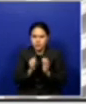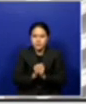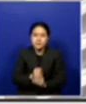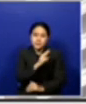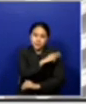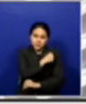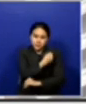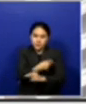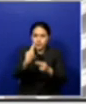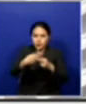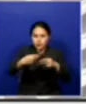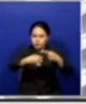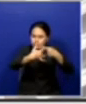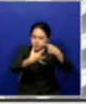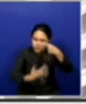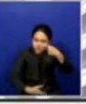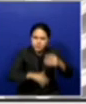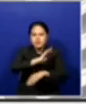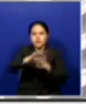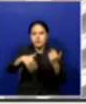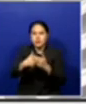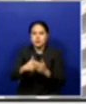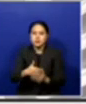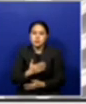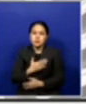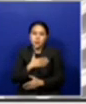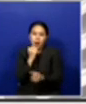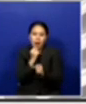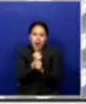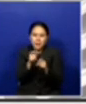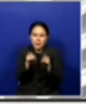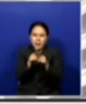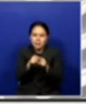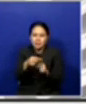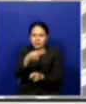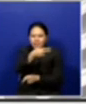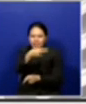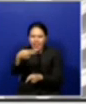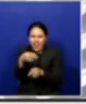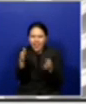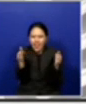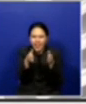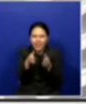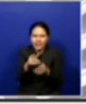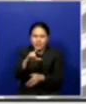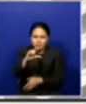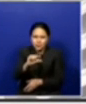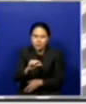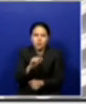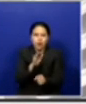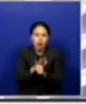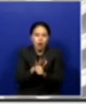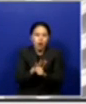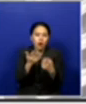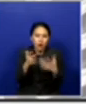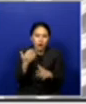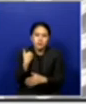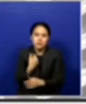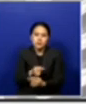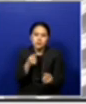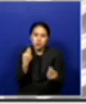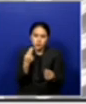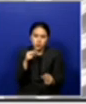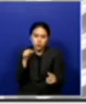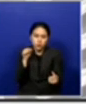าลทั้งหมดผมพยายามทำตัวเล็กๆไว้ครับเดี๋ยวจะมีอันตรายกับเขาขอสไลด์ต่อไปครับรายชื่อโรงพยาบาลชุมชนเนี่ยอันนี้คือกร